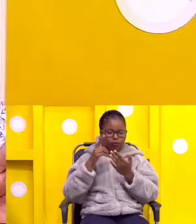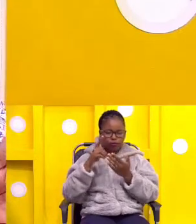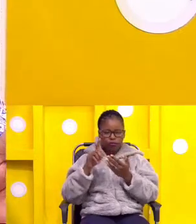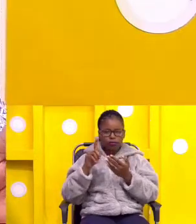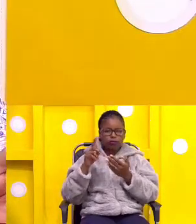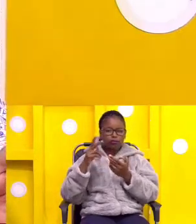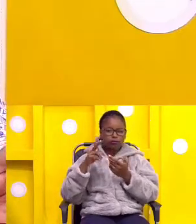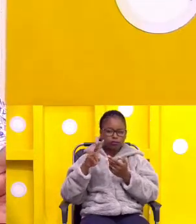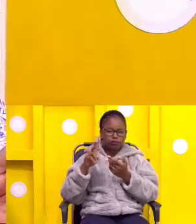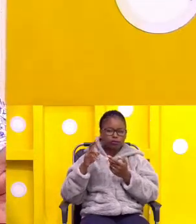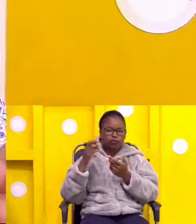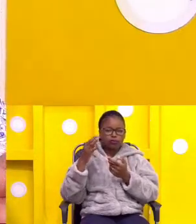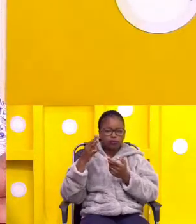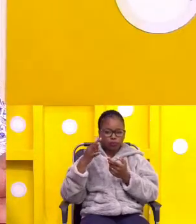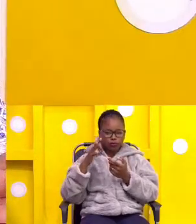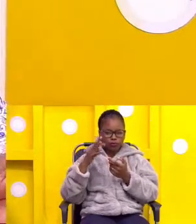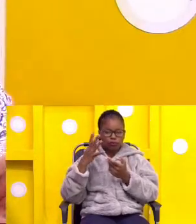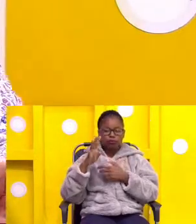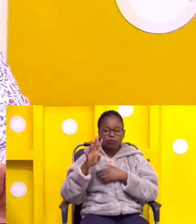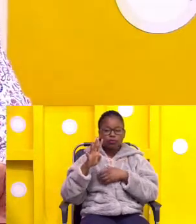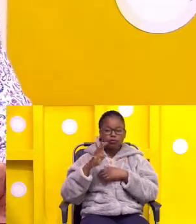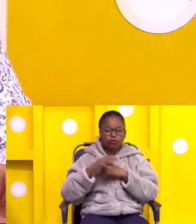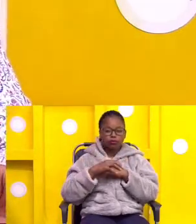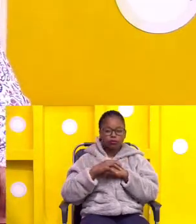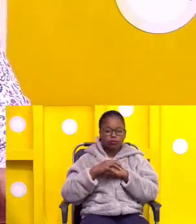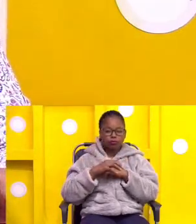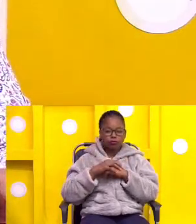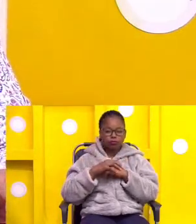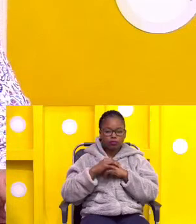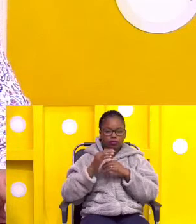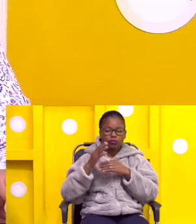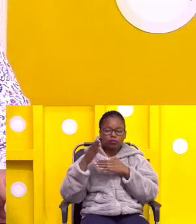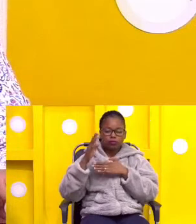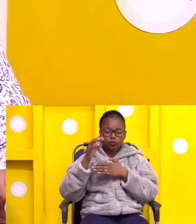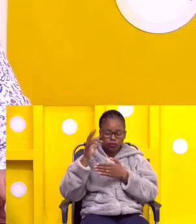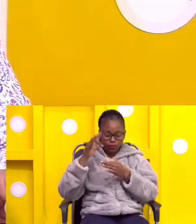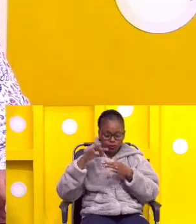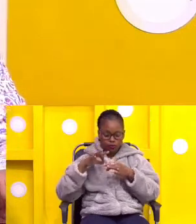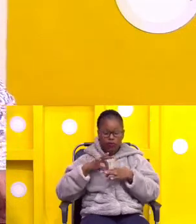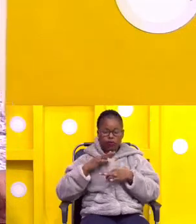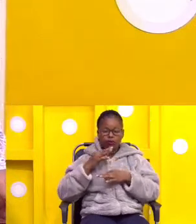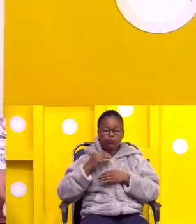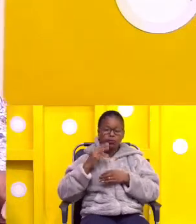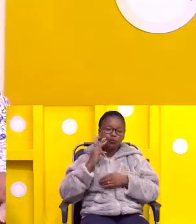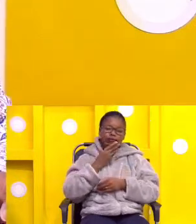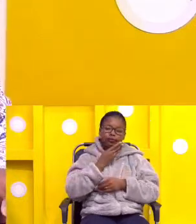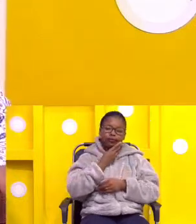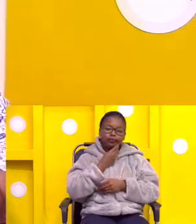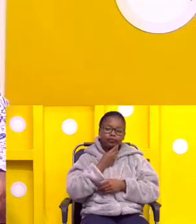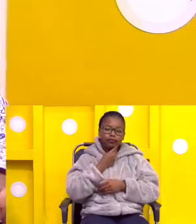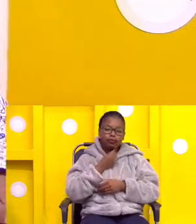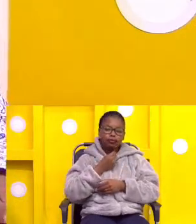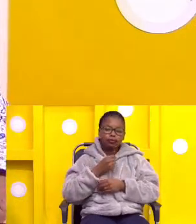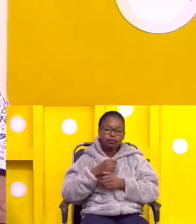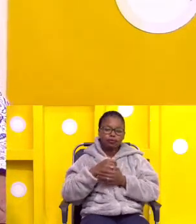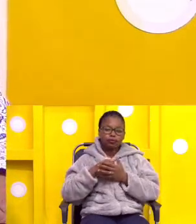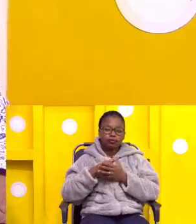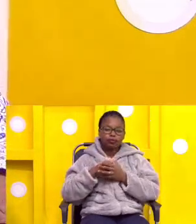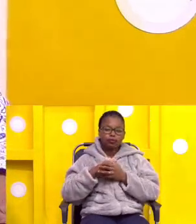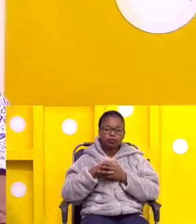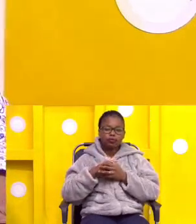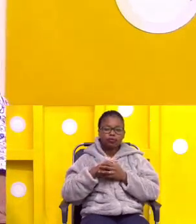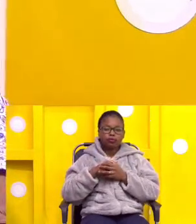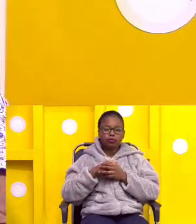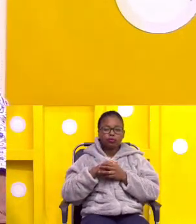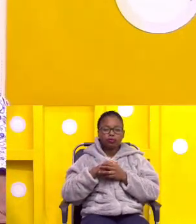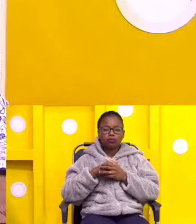kerĩ ga gatatũ na ga kana Mwathani arotũiguĩrĩra tha na